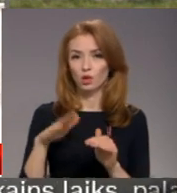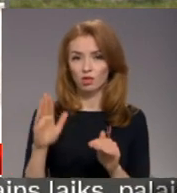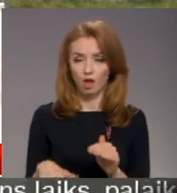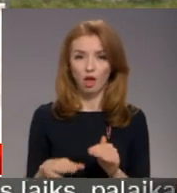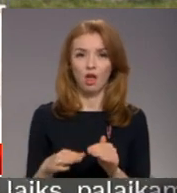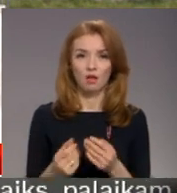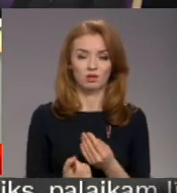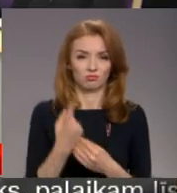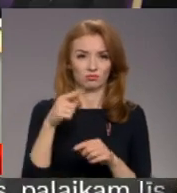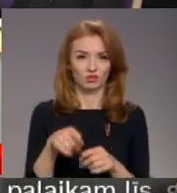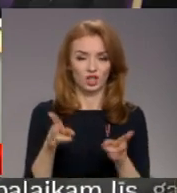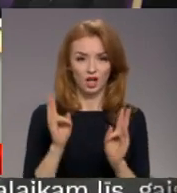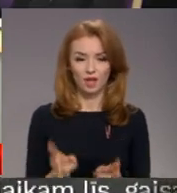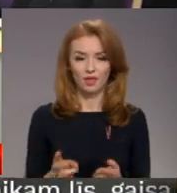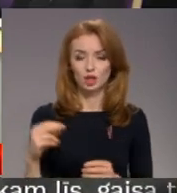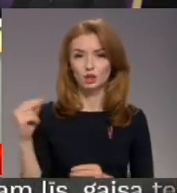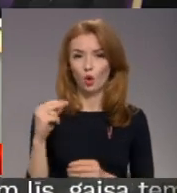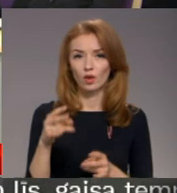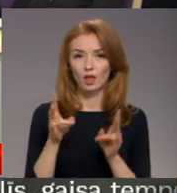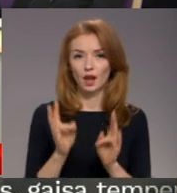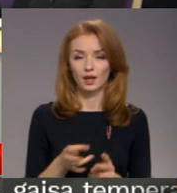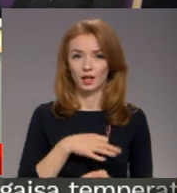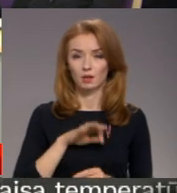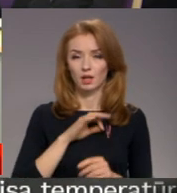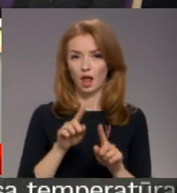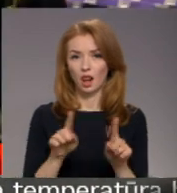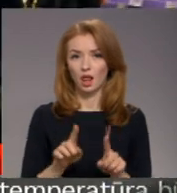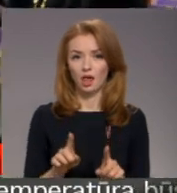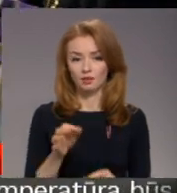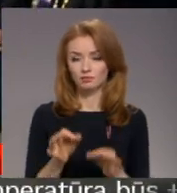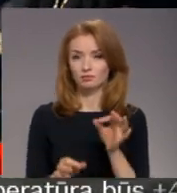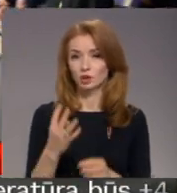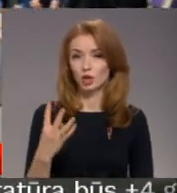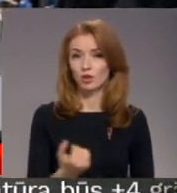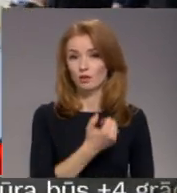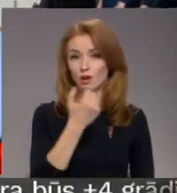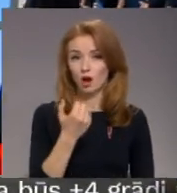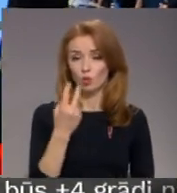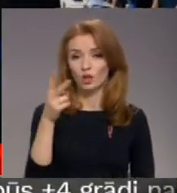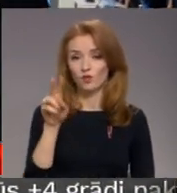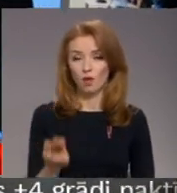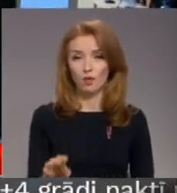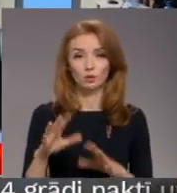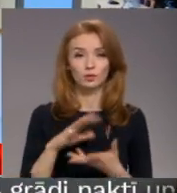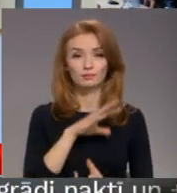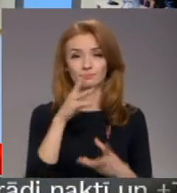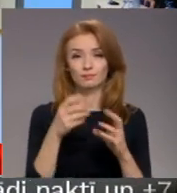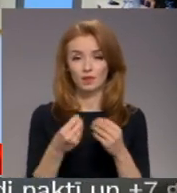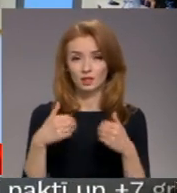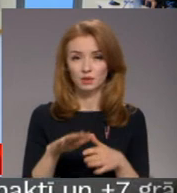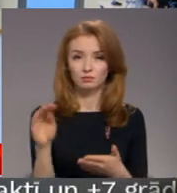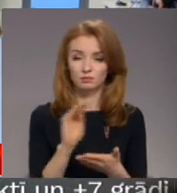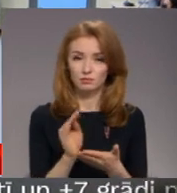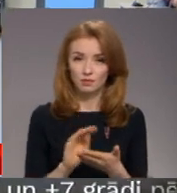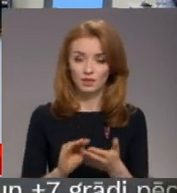šī traģēdija. Zolitūdes traģēdijas kriminālu lietu iztiesāja 4 gadus un 2 mēnešus, bet kopā ar sprieduma